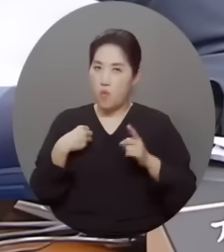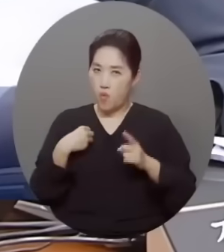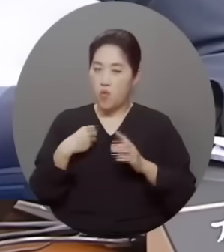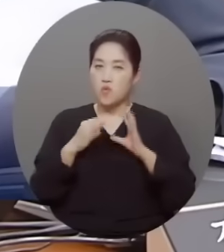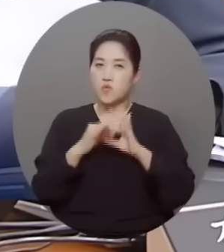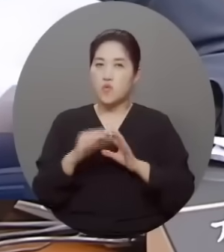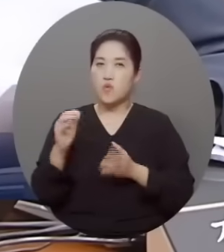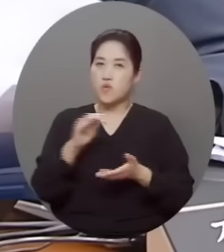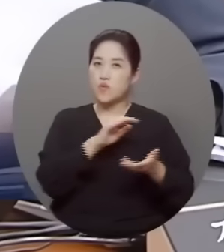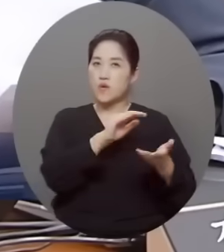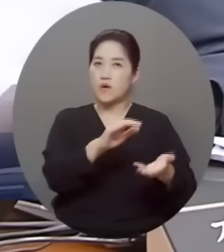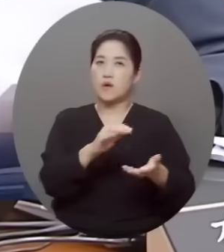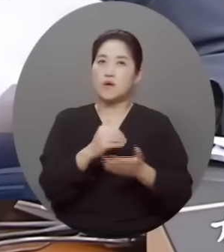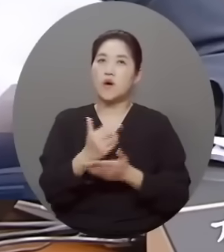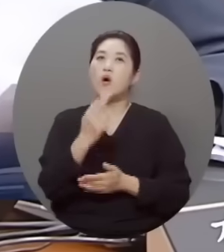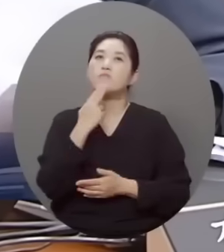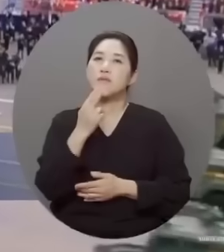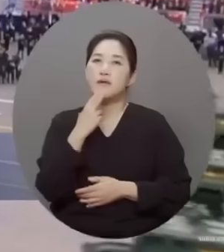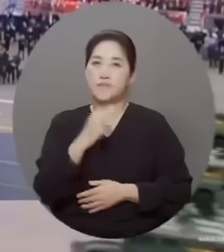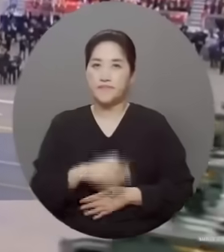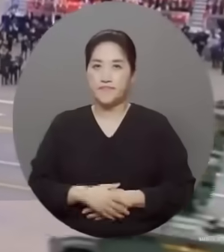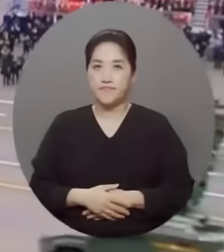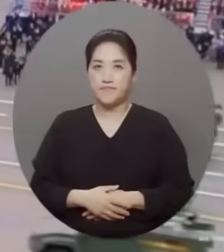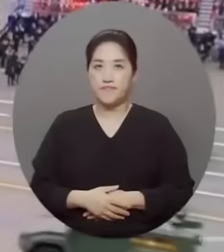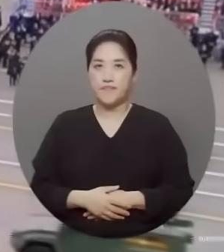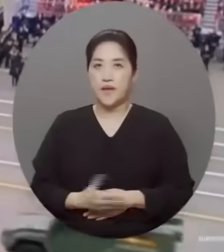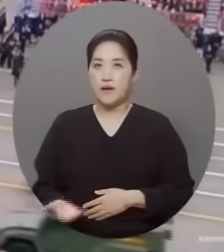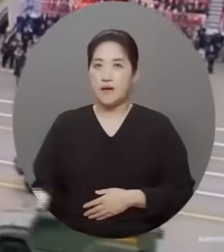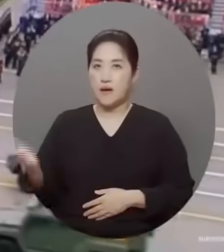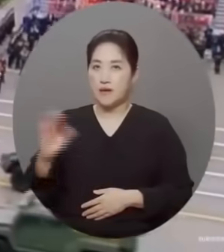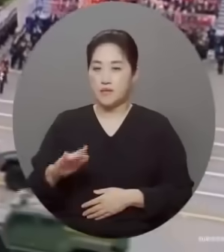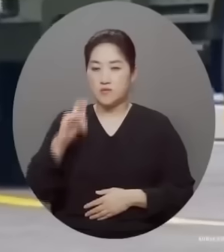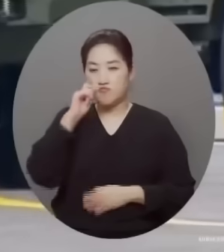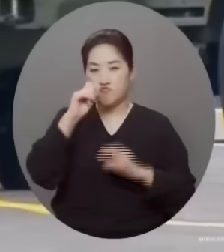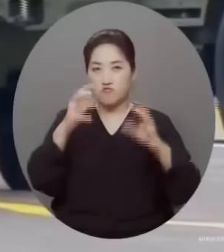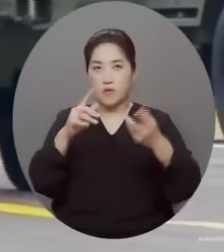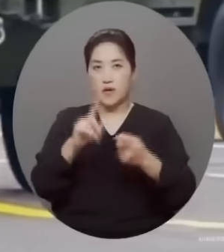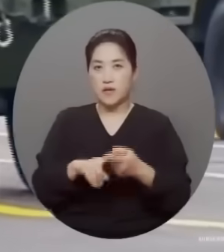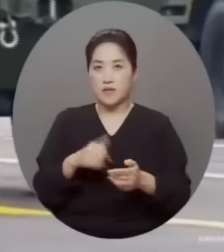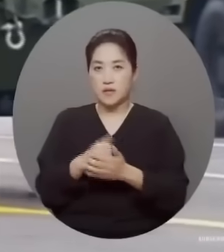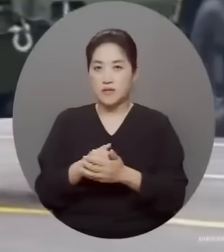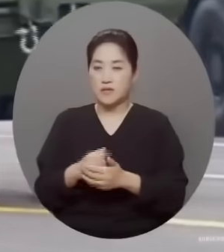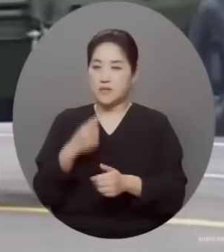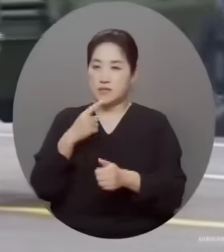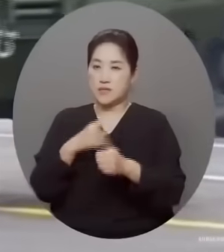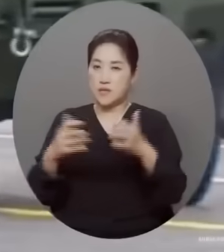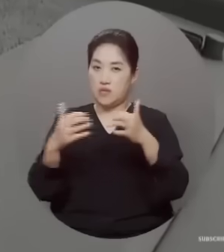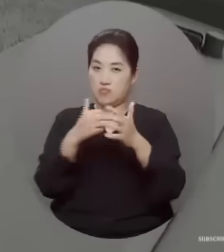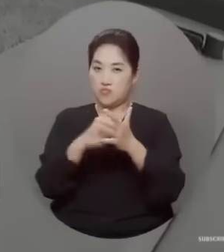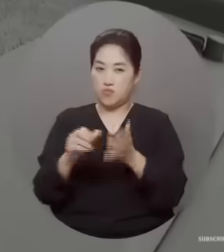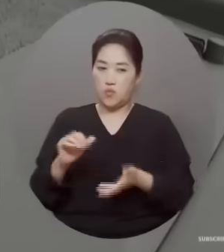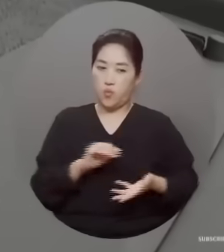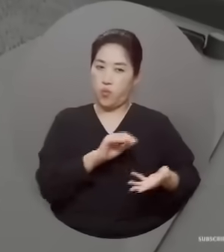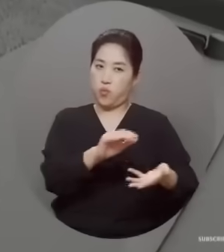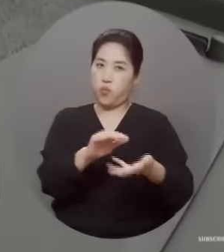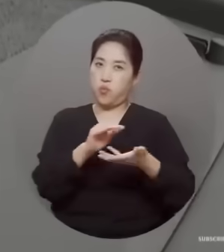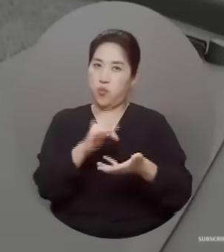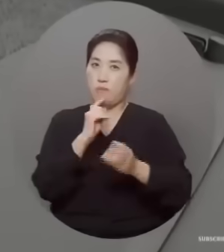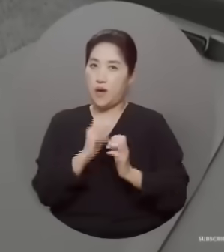통해서 우회 지원하는 것도 사실은 없습니다, 의원님. 하지만 우크라이나에 대한 살상무기 우회 지원 논란이 계속될